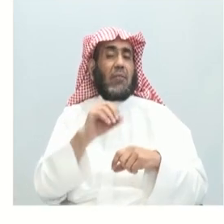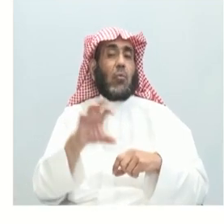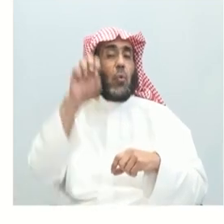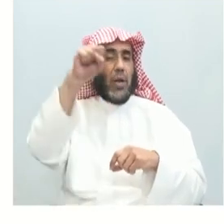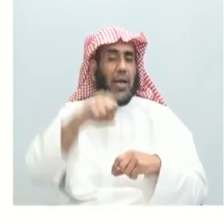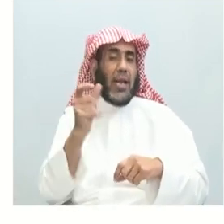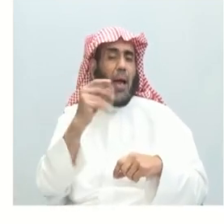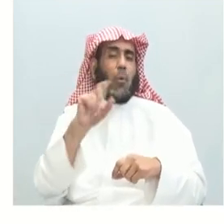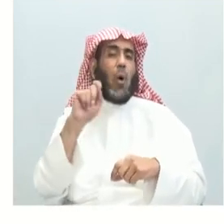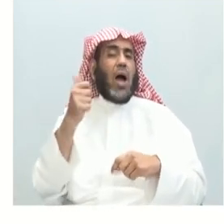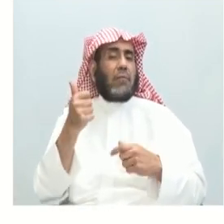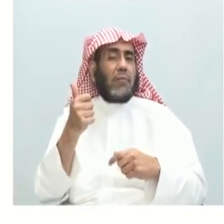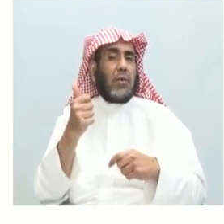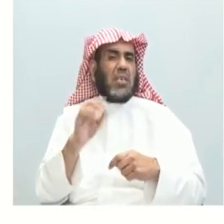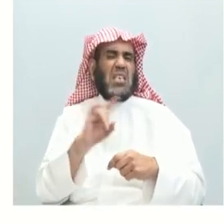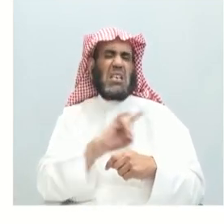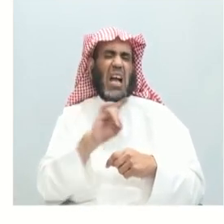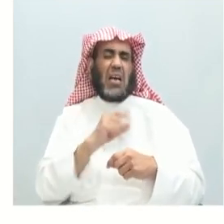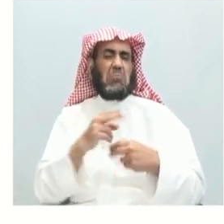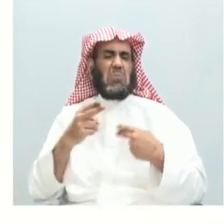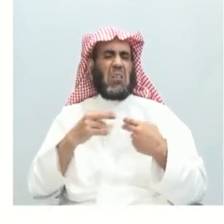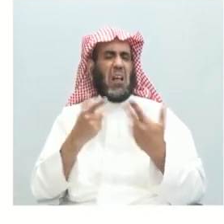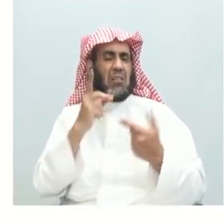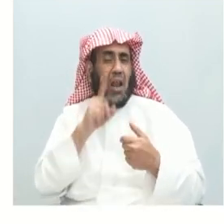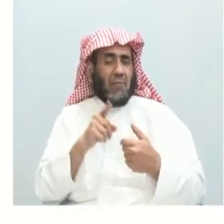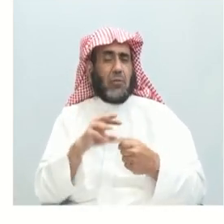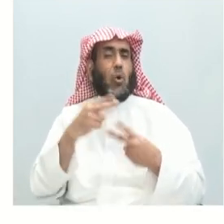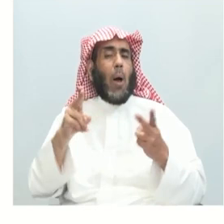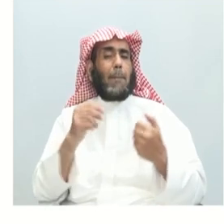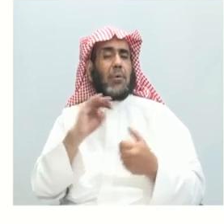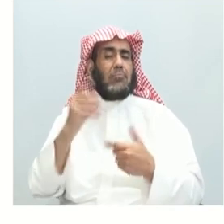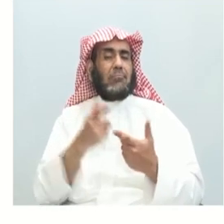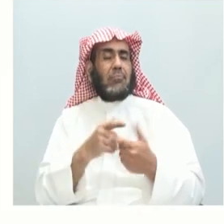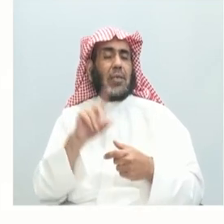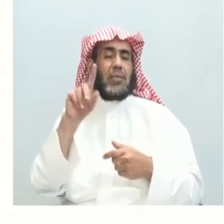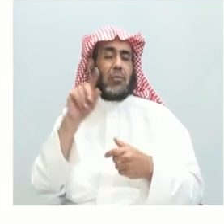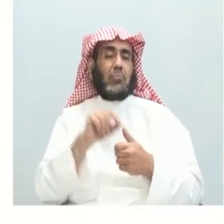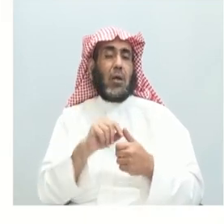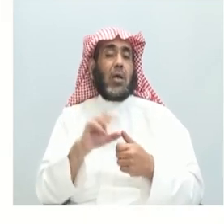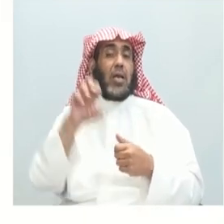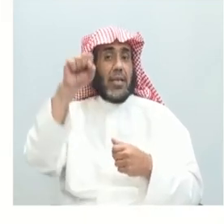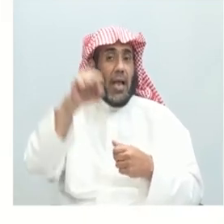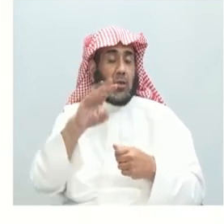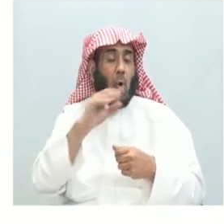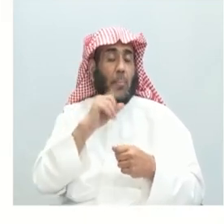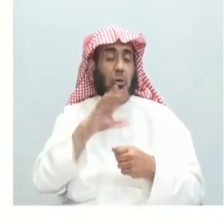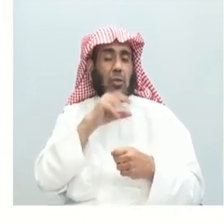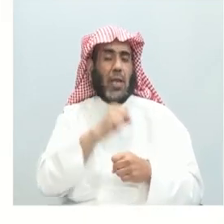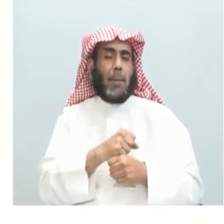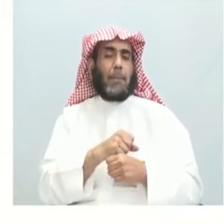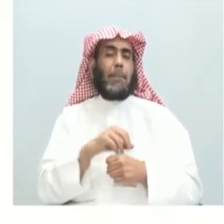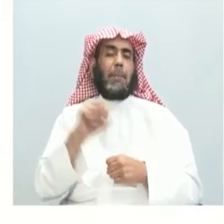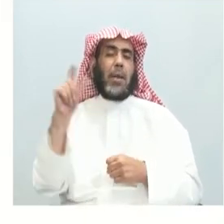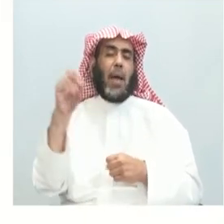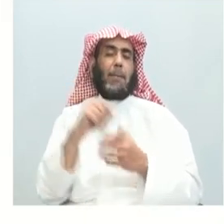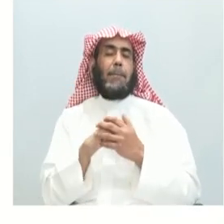وهو حرف ماذا انكار اعتراف جواب احسنتم كان جواب لرسولنا صلى الله